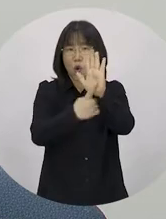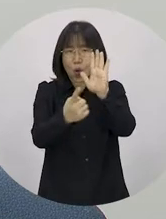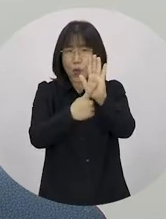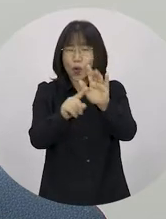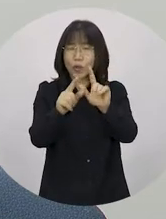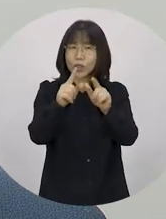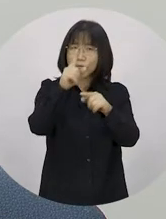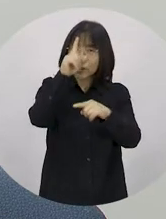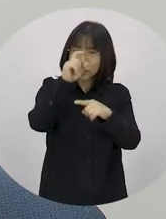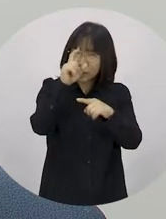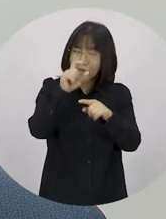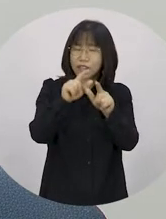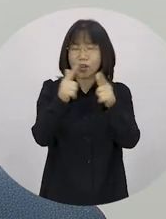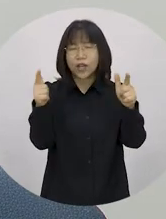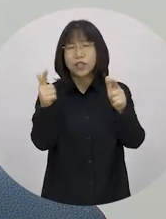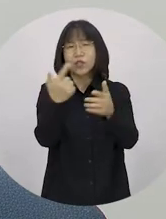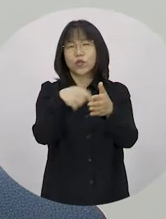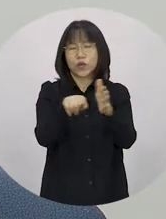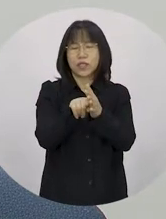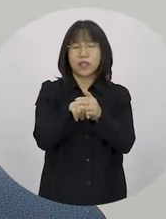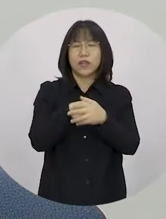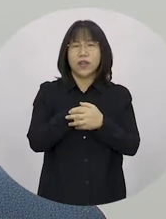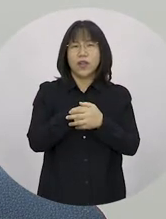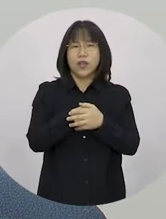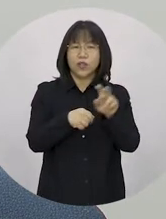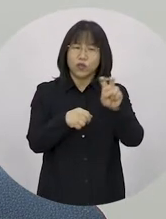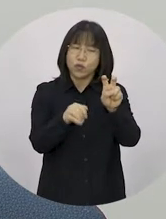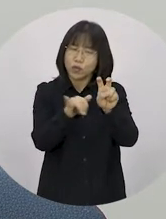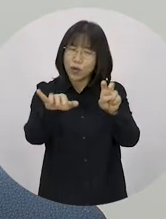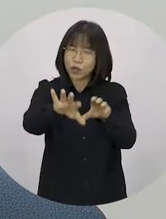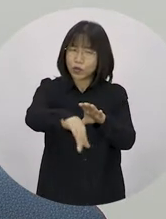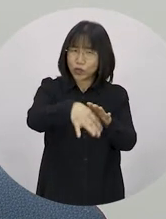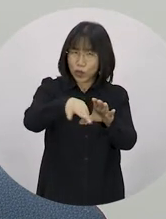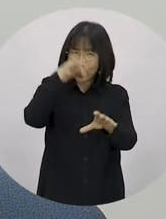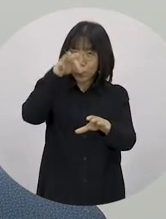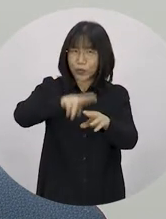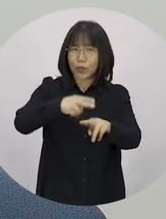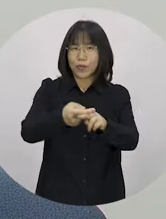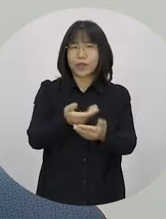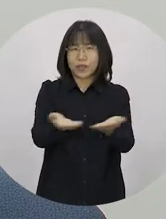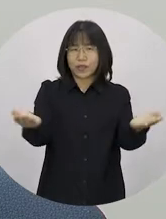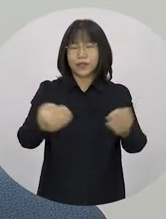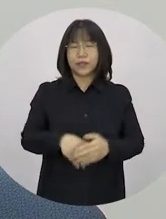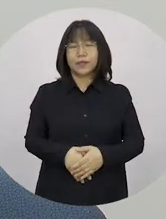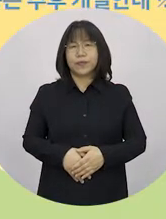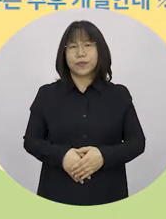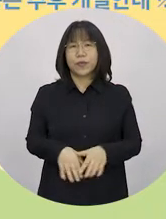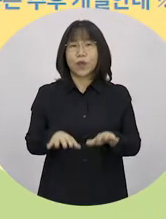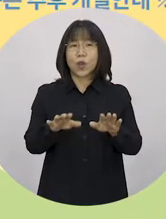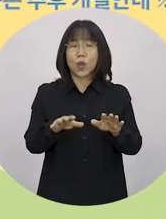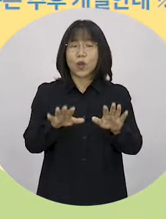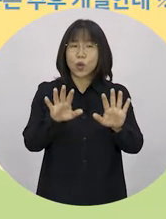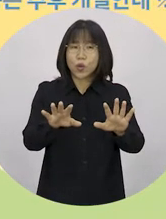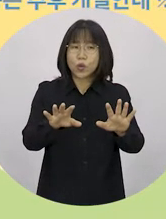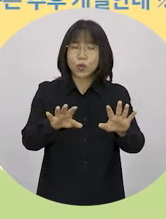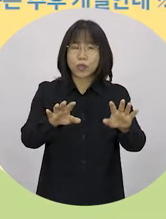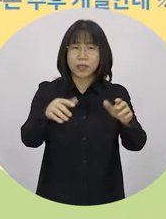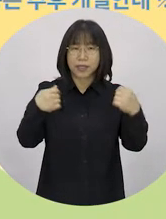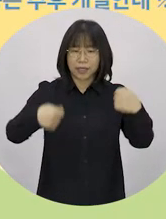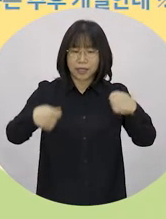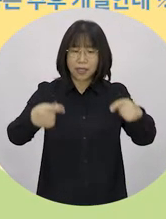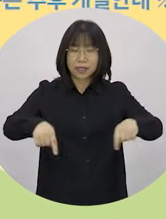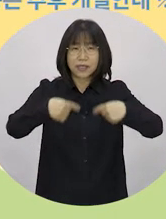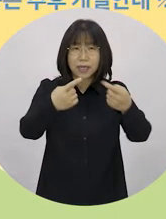홍보 영상 시청 인증을 하신 분 중 20명을 추첨해 소정의 선물도 드립니다. 실시간 공연에